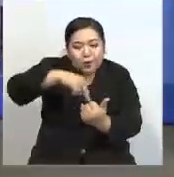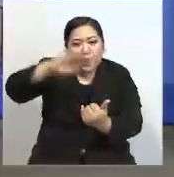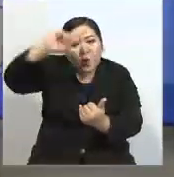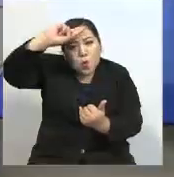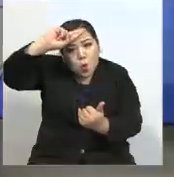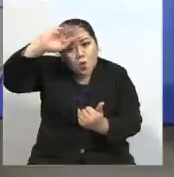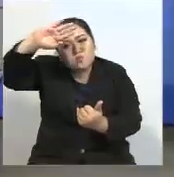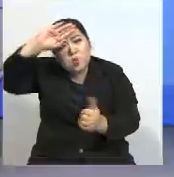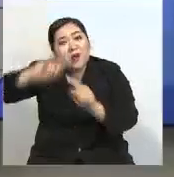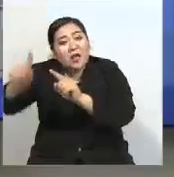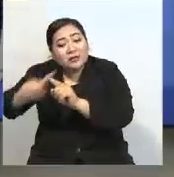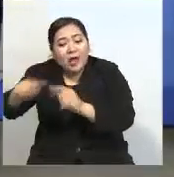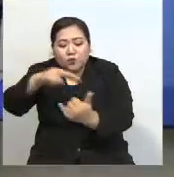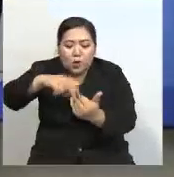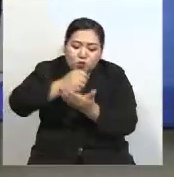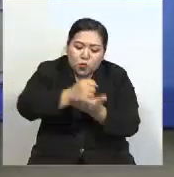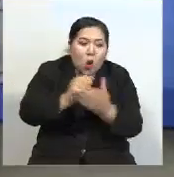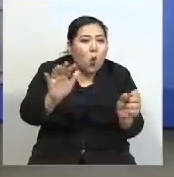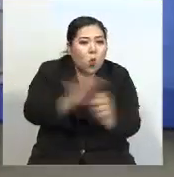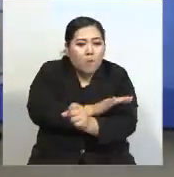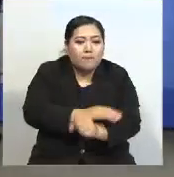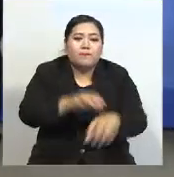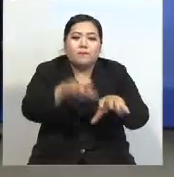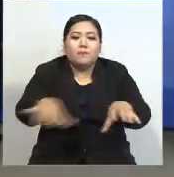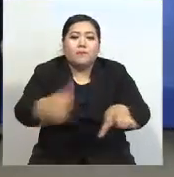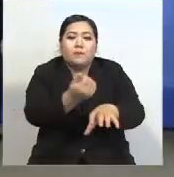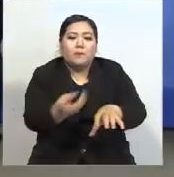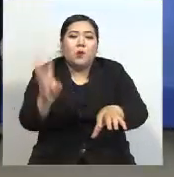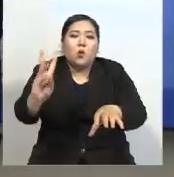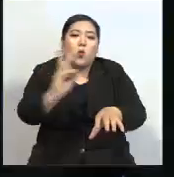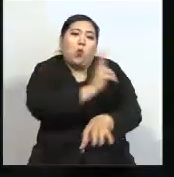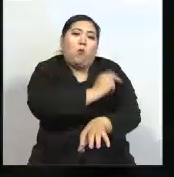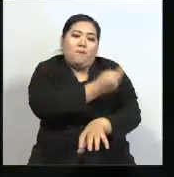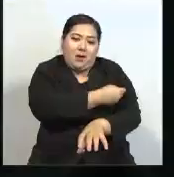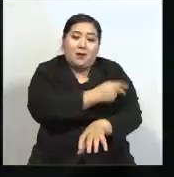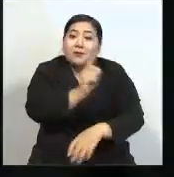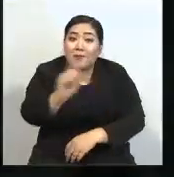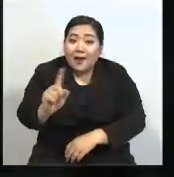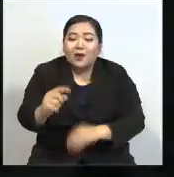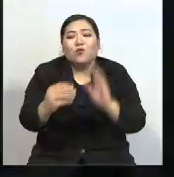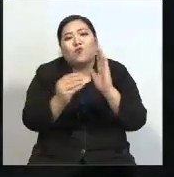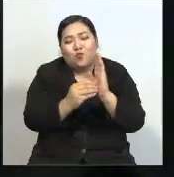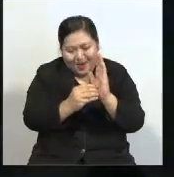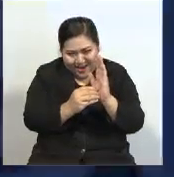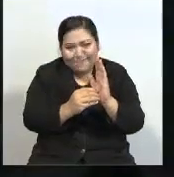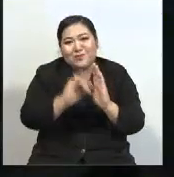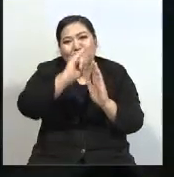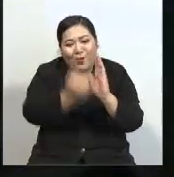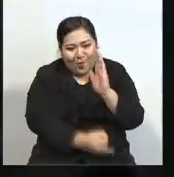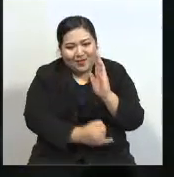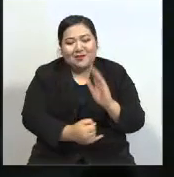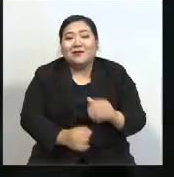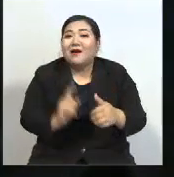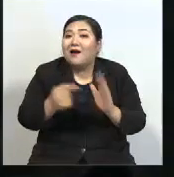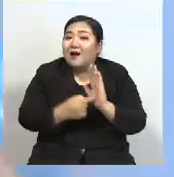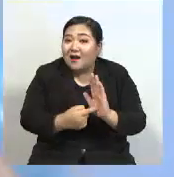าแบบครบวงจรนำร่องใน6โรงพยาบาลนะคะ6โรงพยาบาลก็มีทั้งในพื้นที่กรุงเทพมหานครและต่างจังหวัด